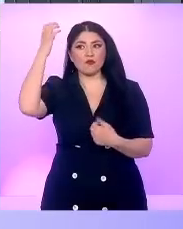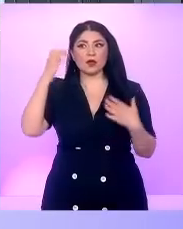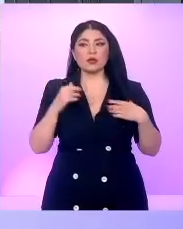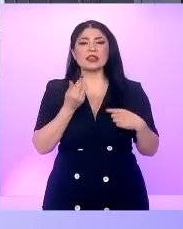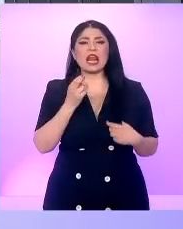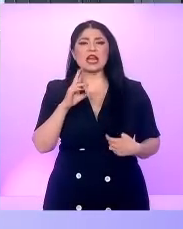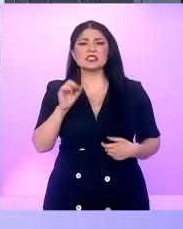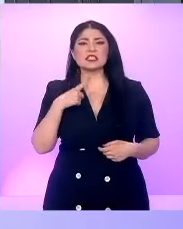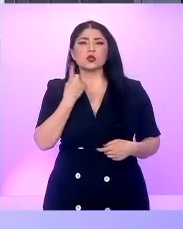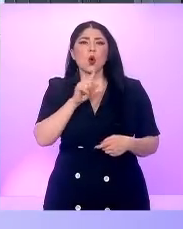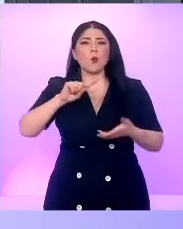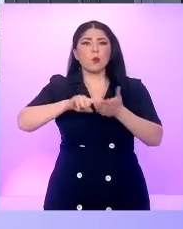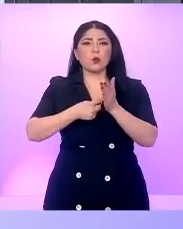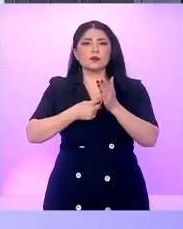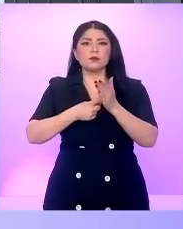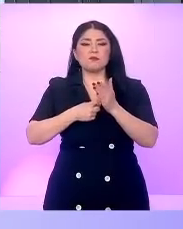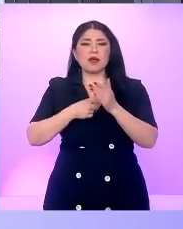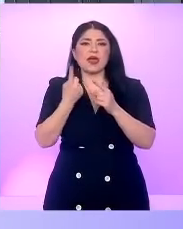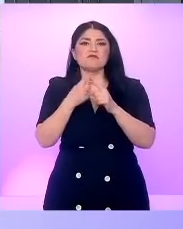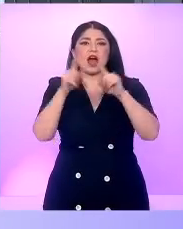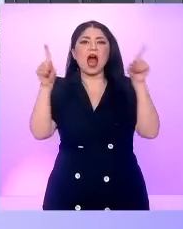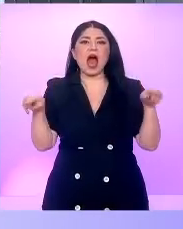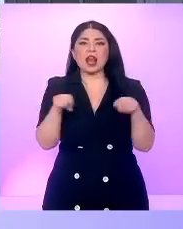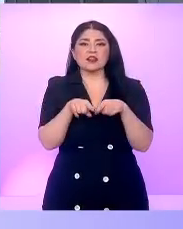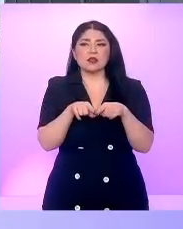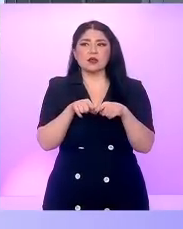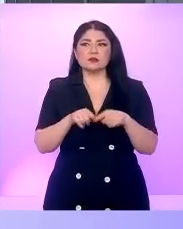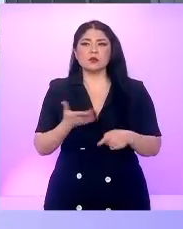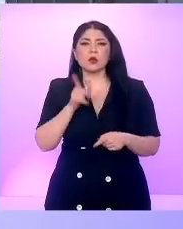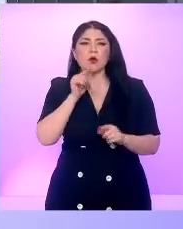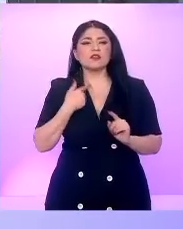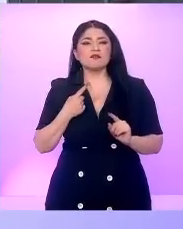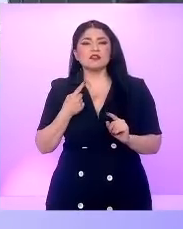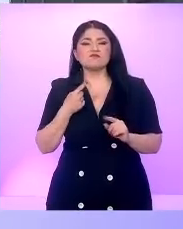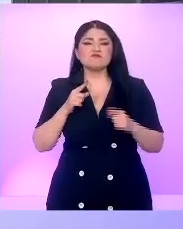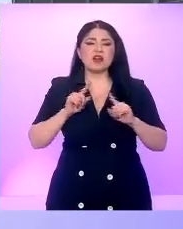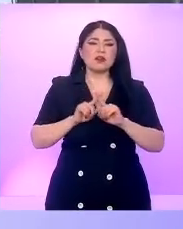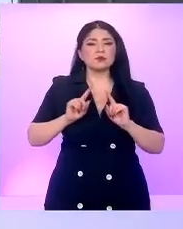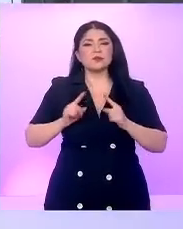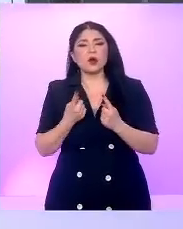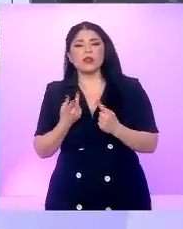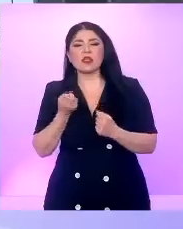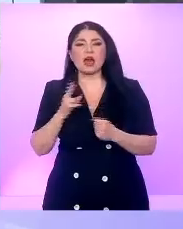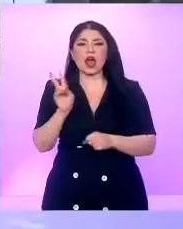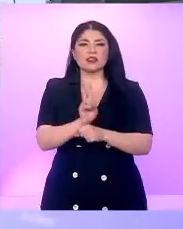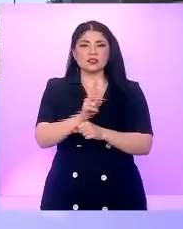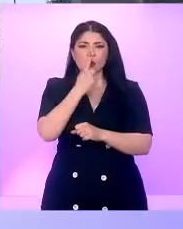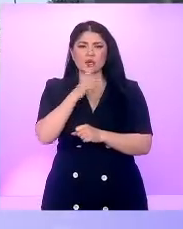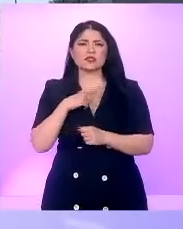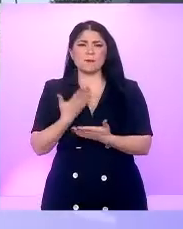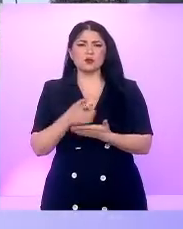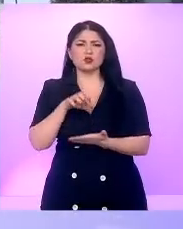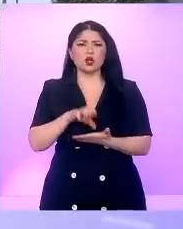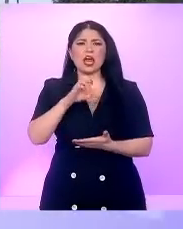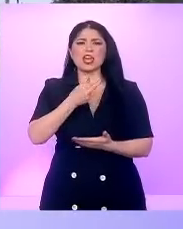este doar un punct pe hartă care poate fi învrăjbit la rigoare, dar atenția rușilor este spre